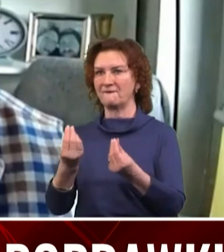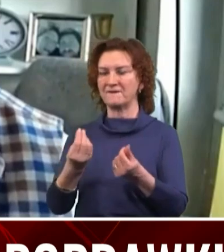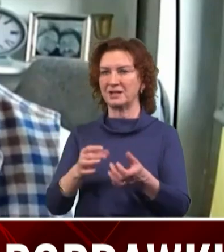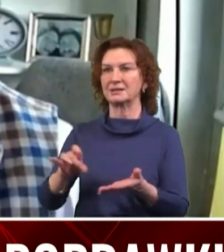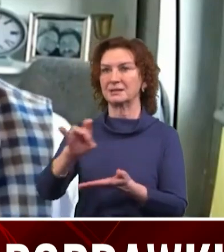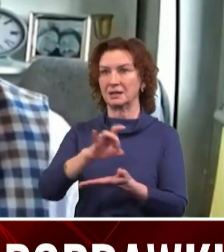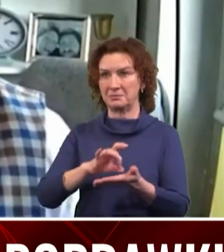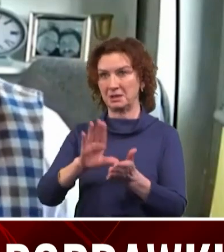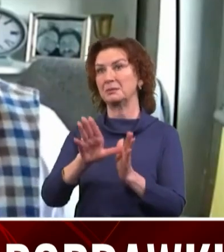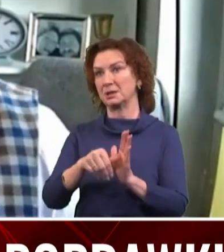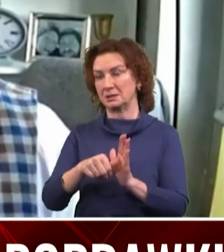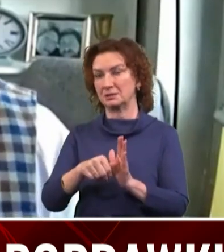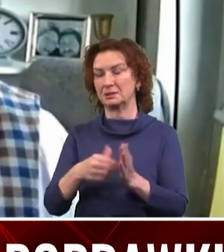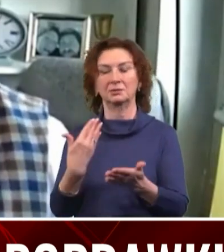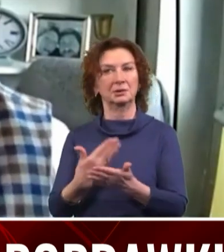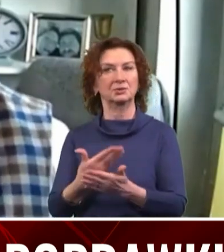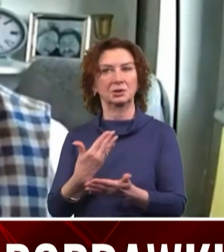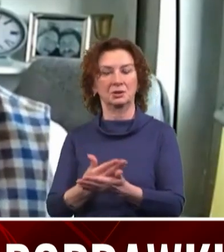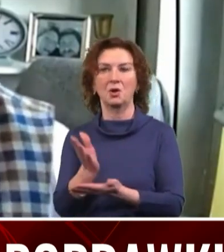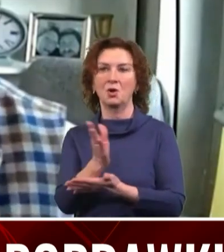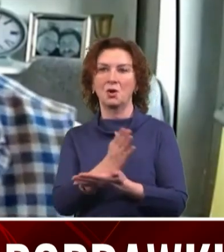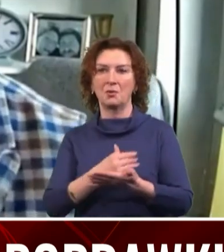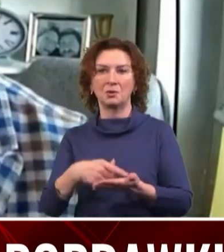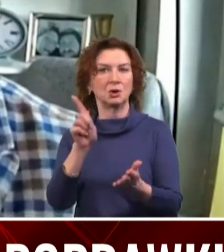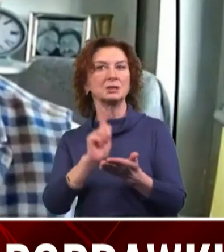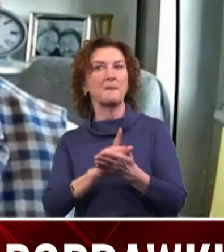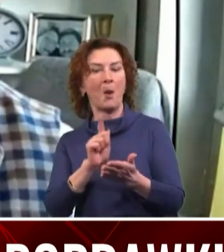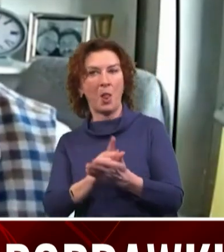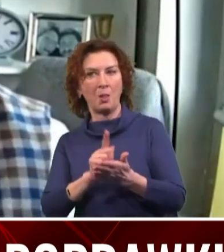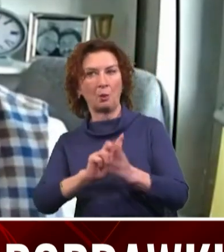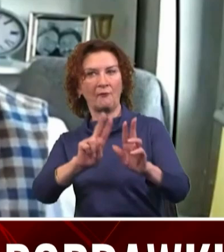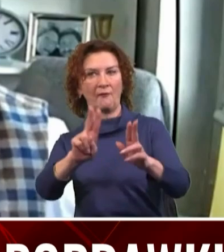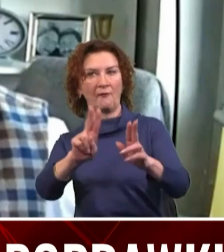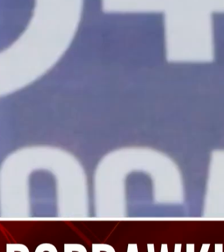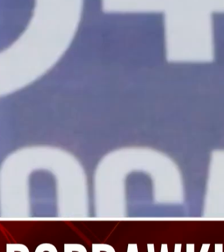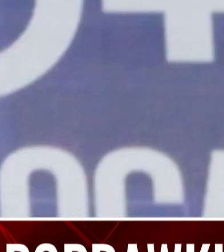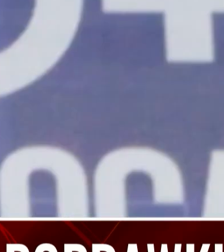na finanse miasta, ponieważ część z tych podatków wraca z powrotem do miasta Kalisza.